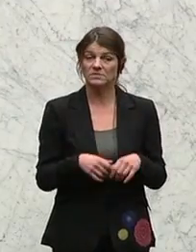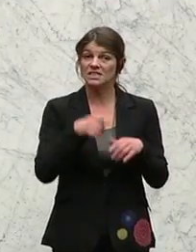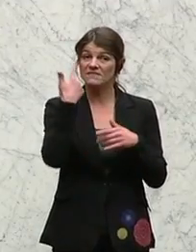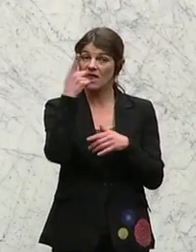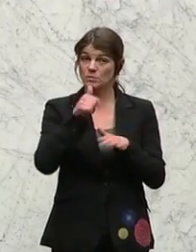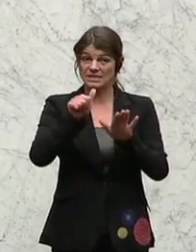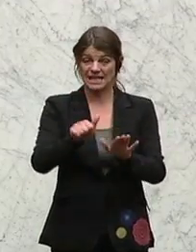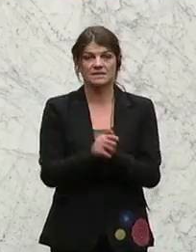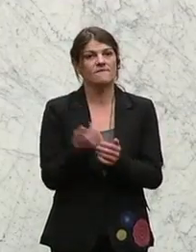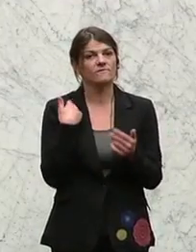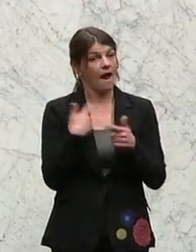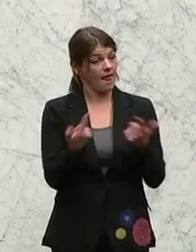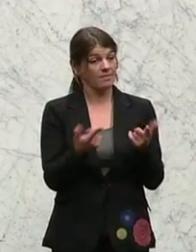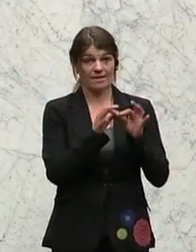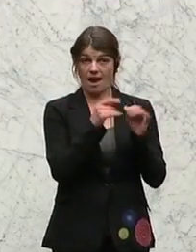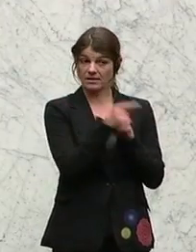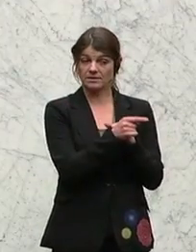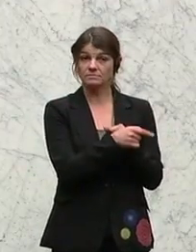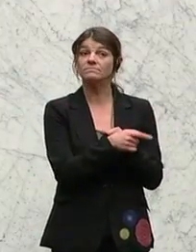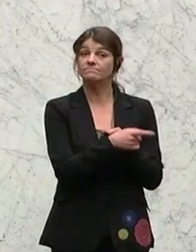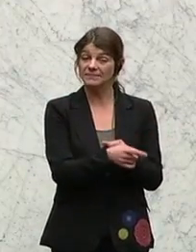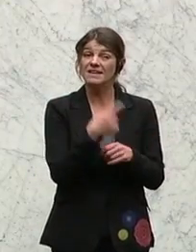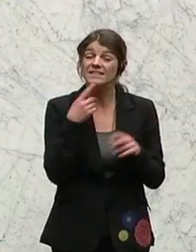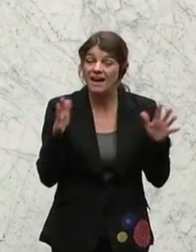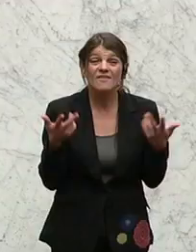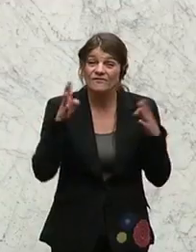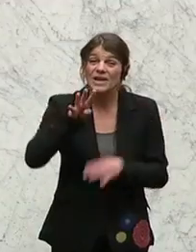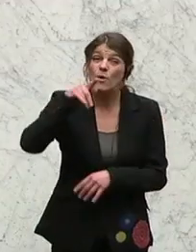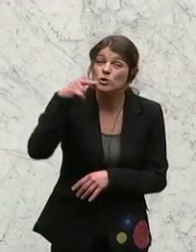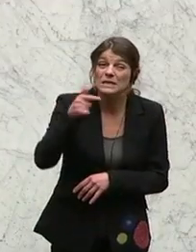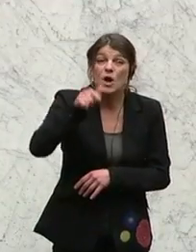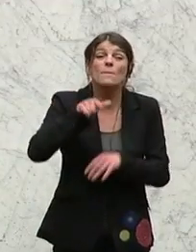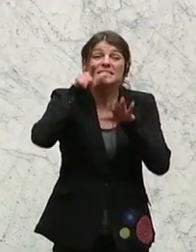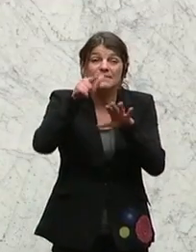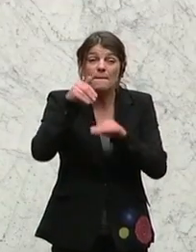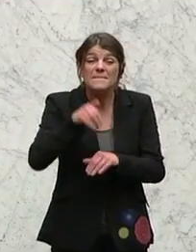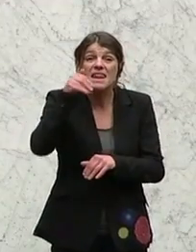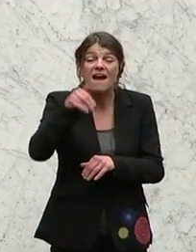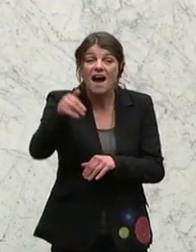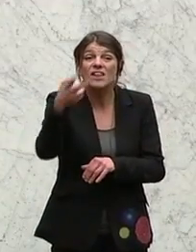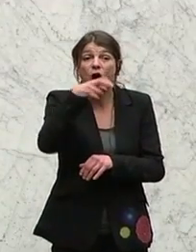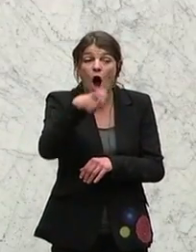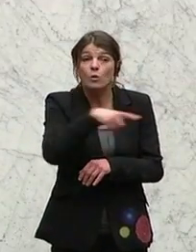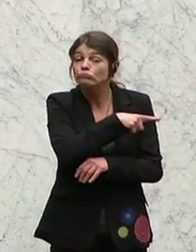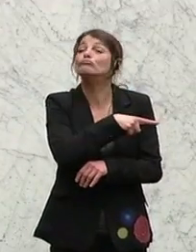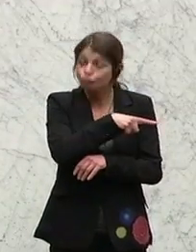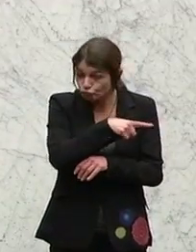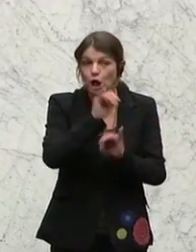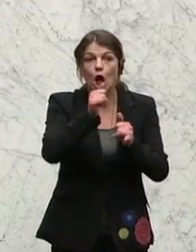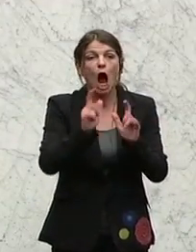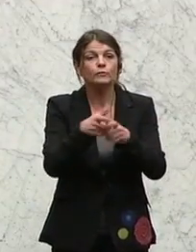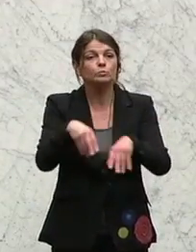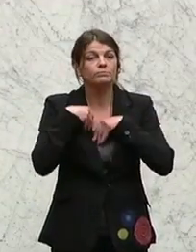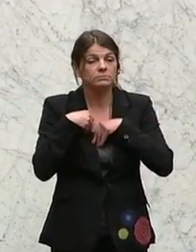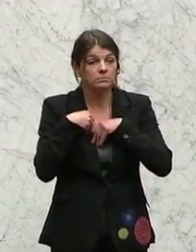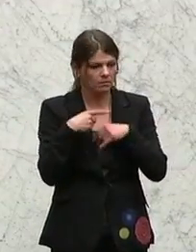2006 hat das Land Kärnten sage und schreibe für 24,7 Milliarden Euro gehaftet. Gerade mal